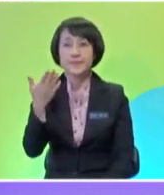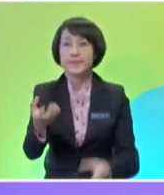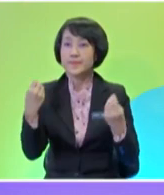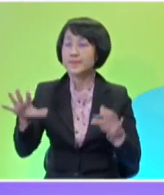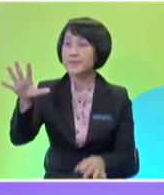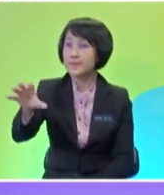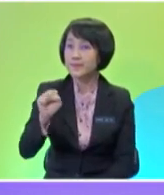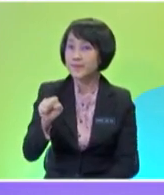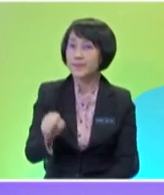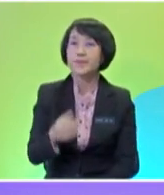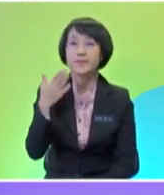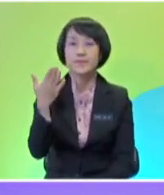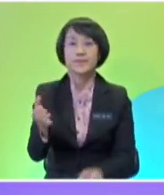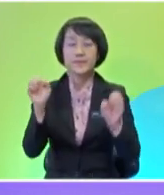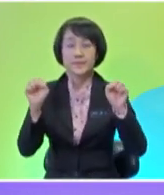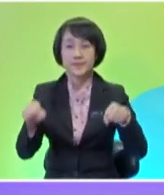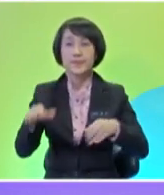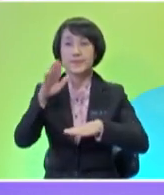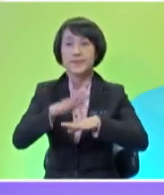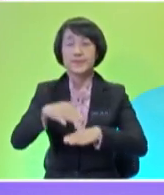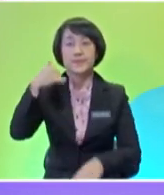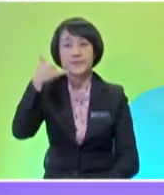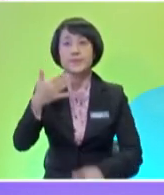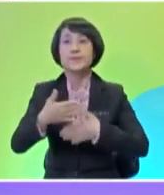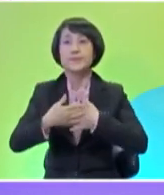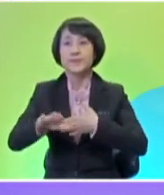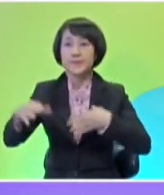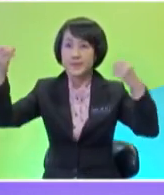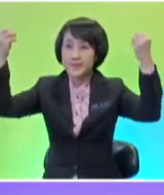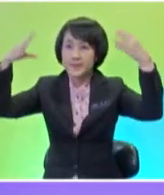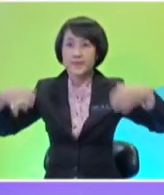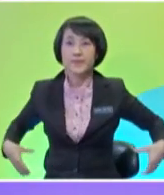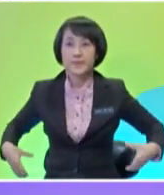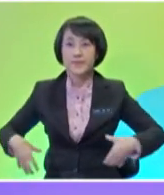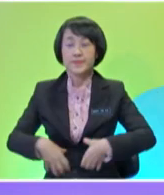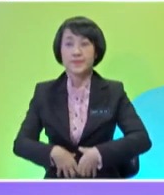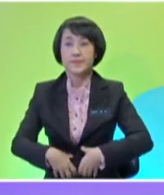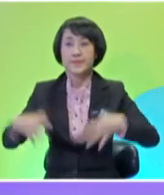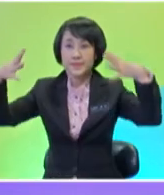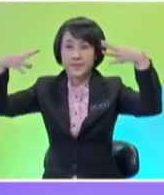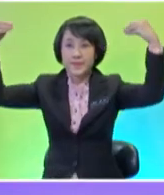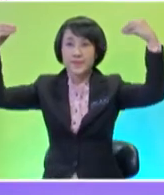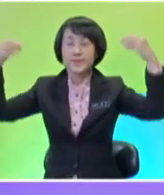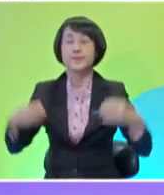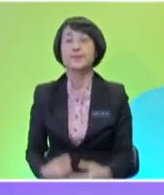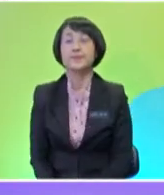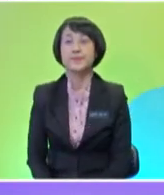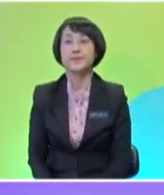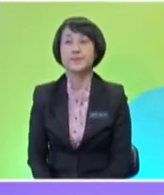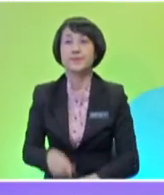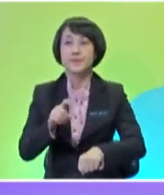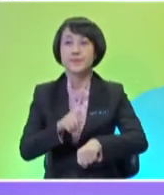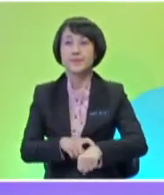Anda dibenarkan memasang telepon selepas tanda isyarat pasangkan tadi keleda dipadamkan waktu